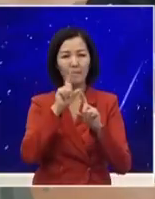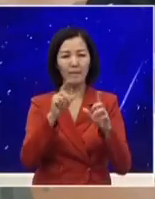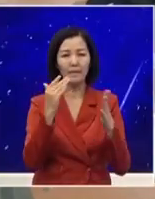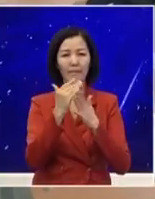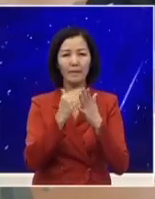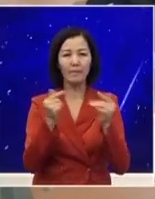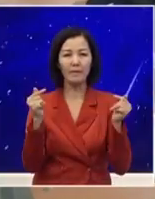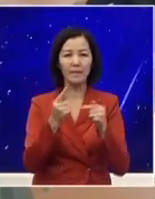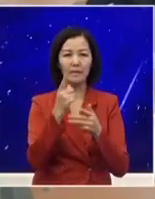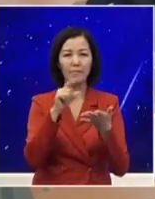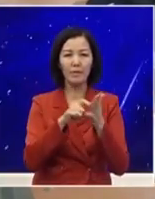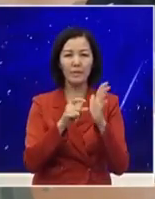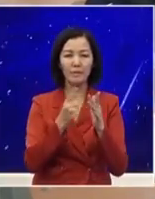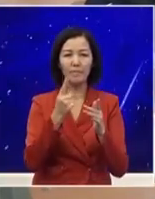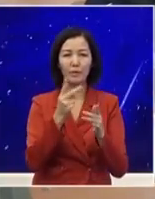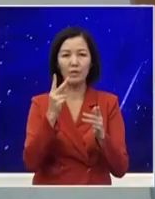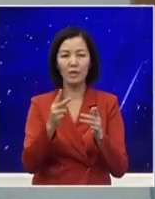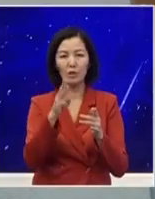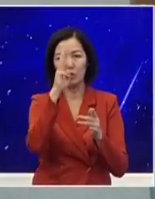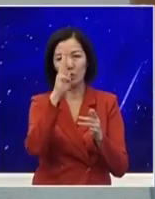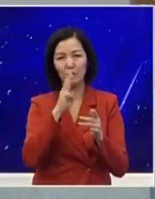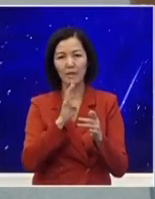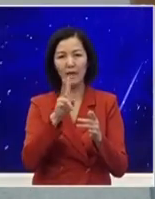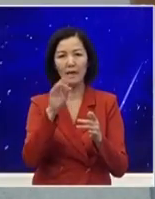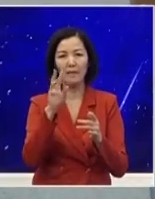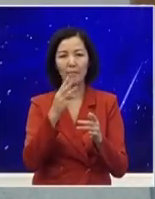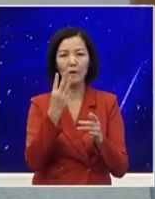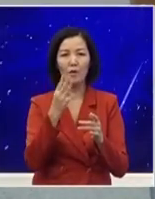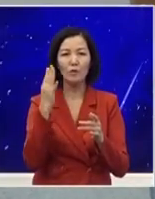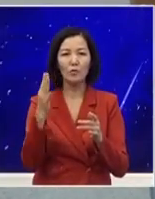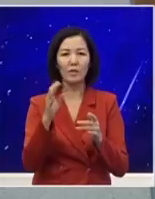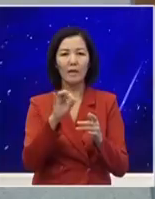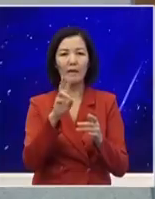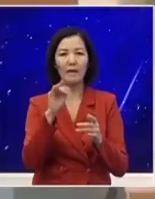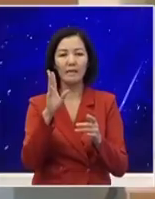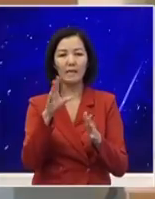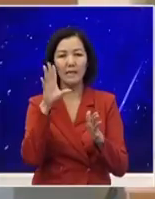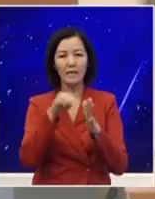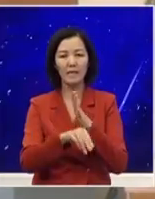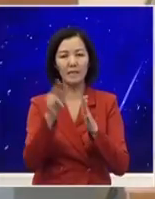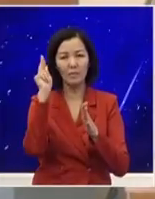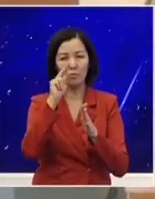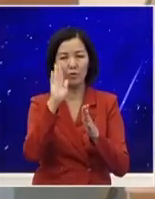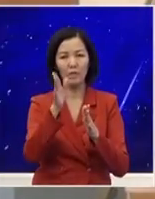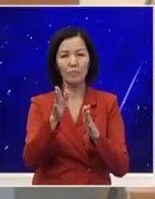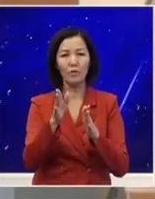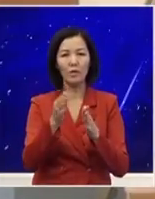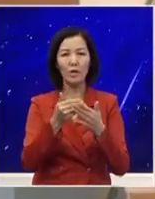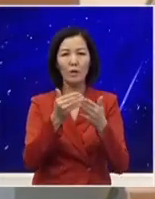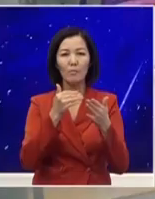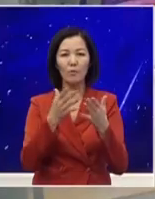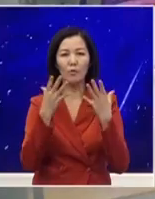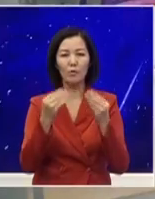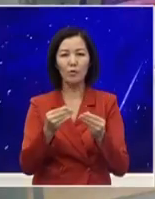бағдарламасына сәйкес 1-ші сыныптарға 1-2 90-да әліппе, 3-4 90-да ана тілі енгізілетін айтқан. Осы уақытқа дейін